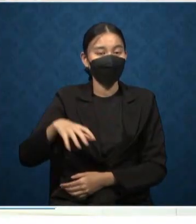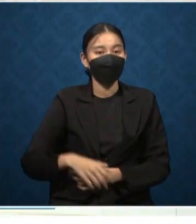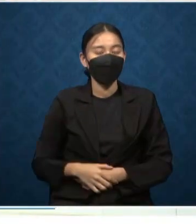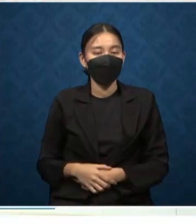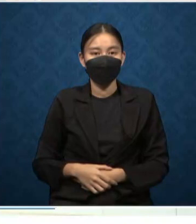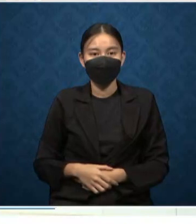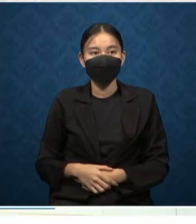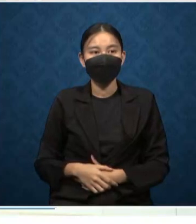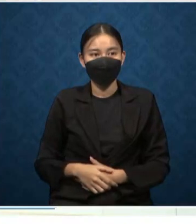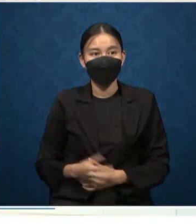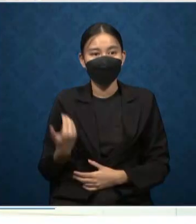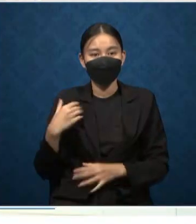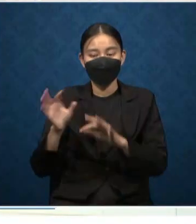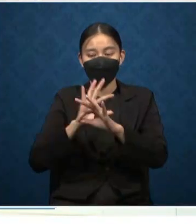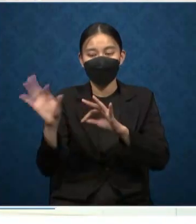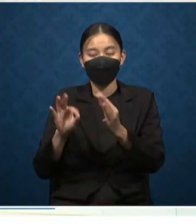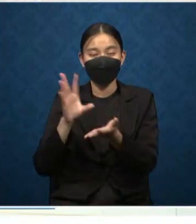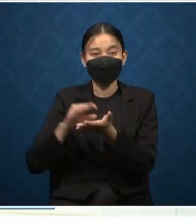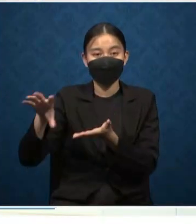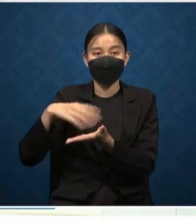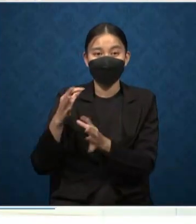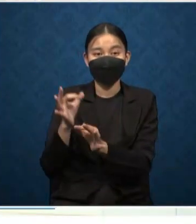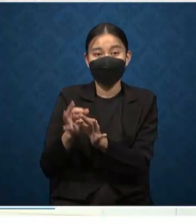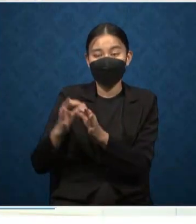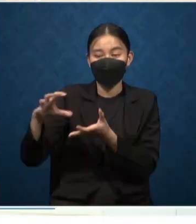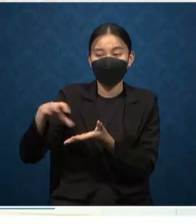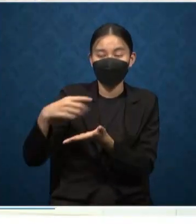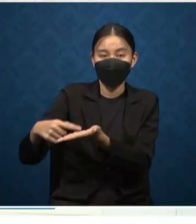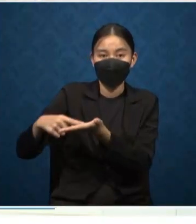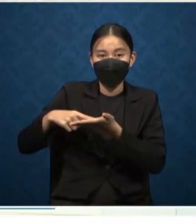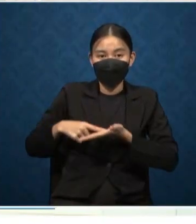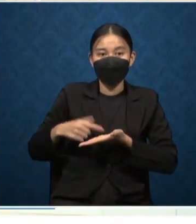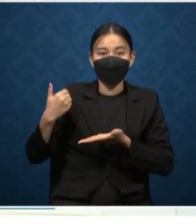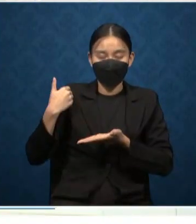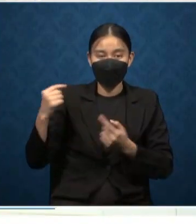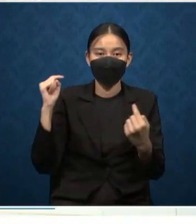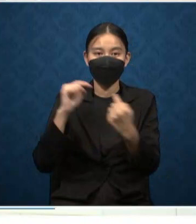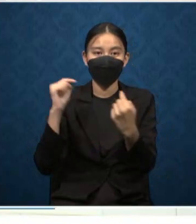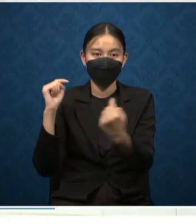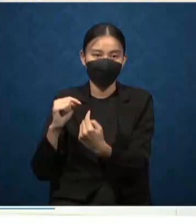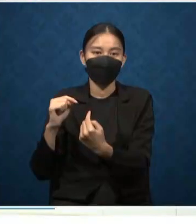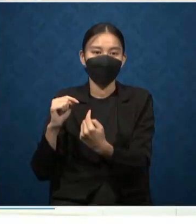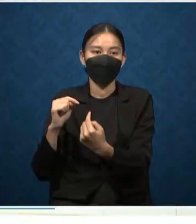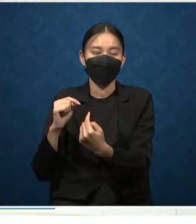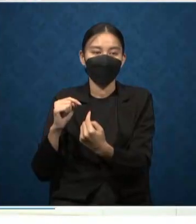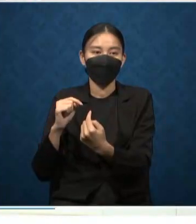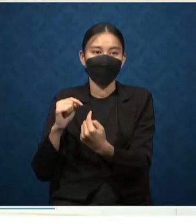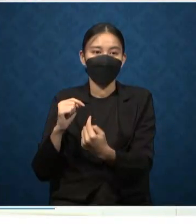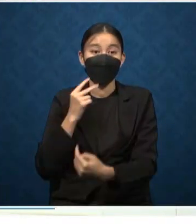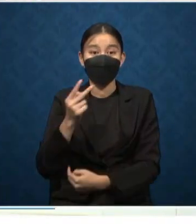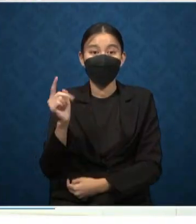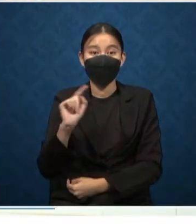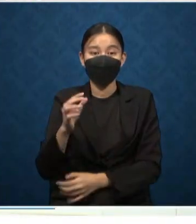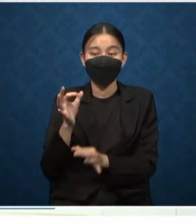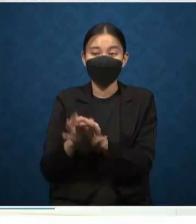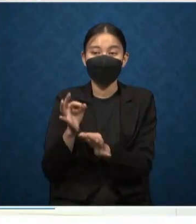เราก็ได้รับข้มูลการรายงานจากธนาคารด้วยนะครับ้อมลตรงกนครับว่าเราพบว่าธนาค